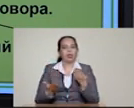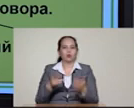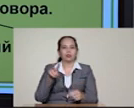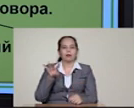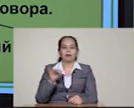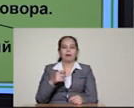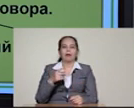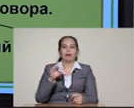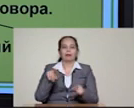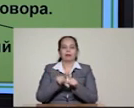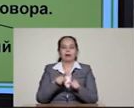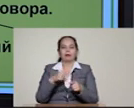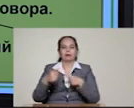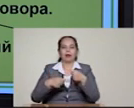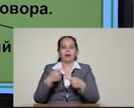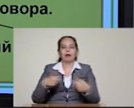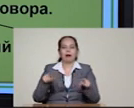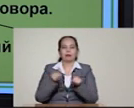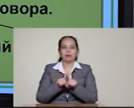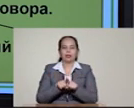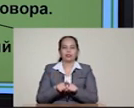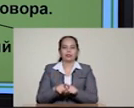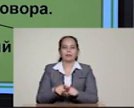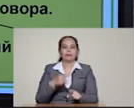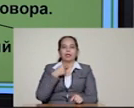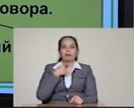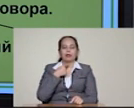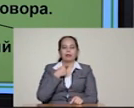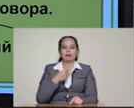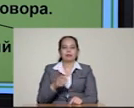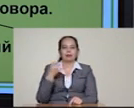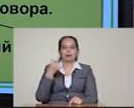и так далее. А также интонацией,